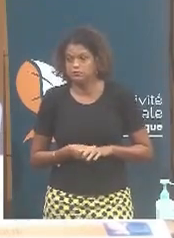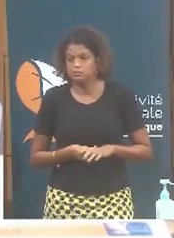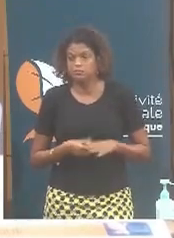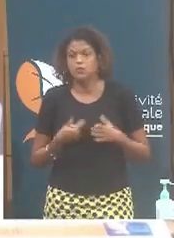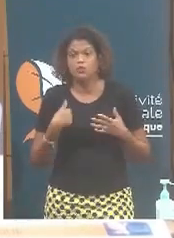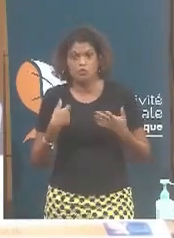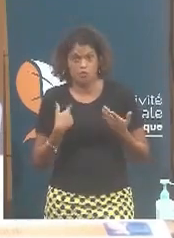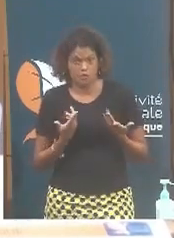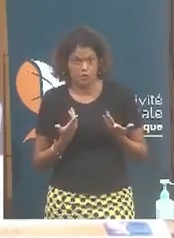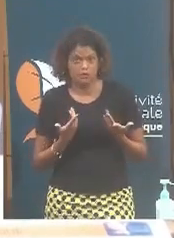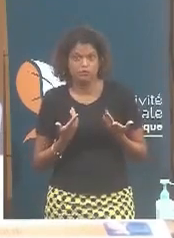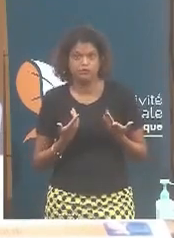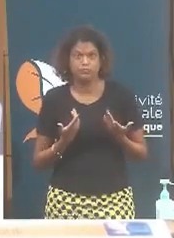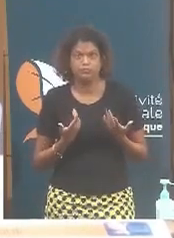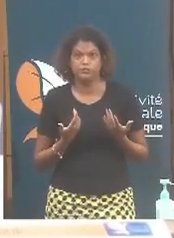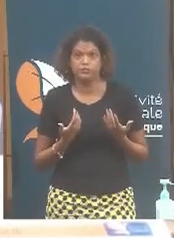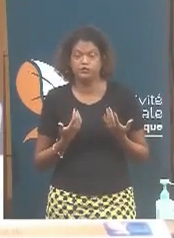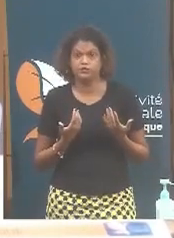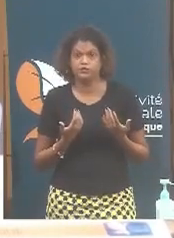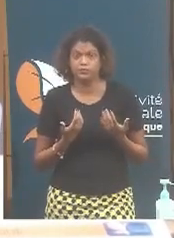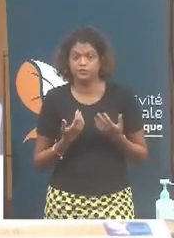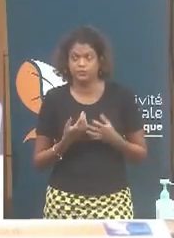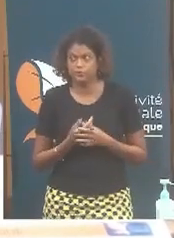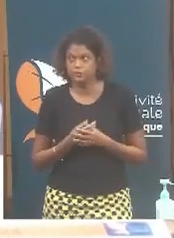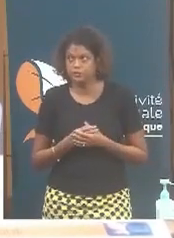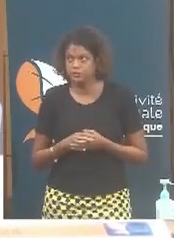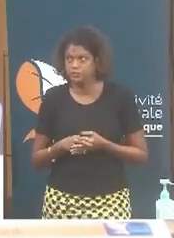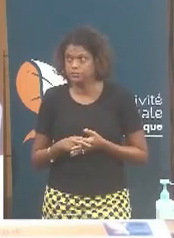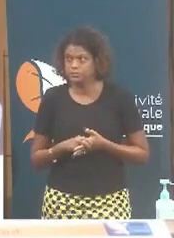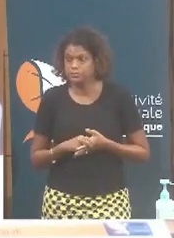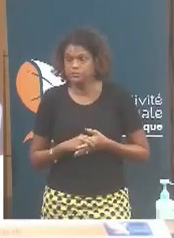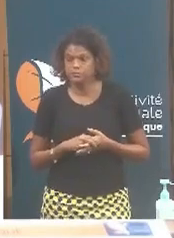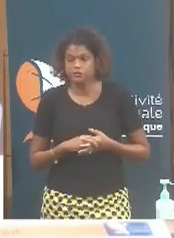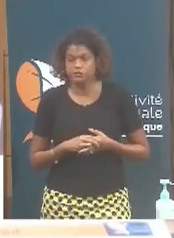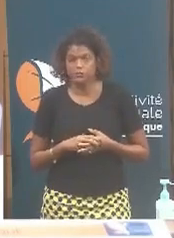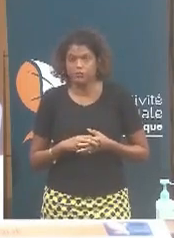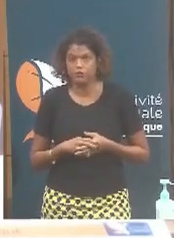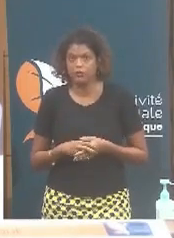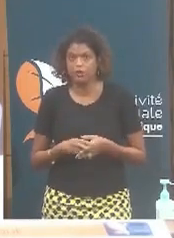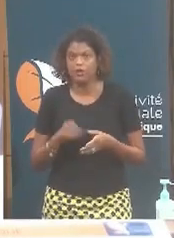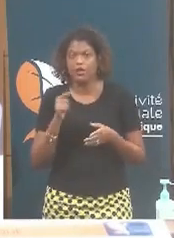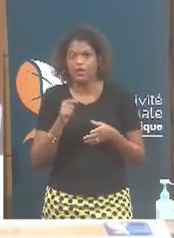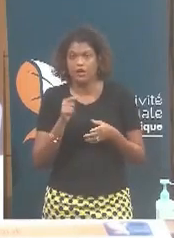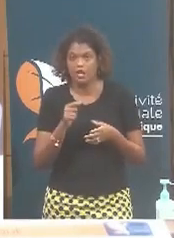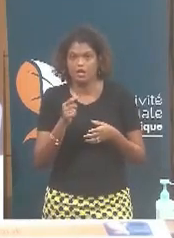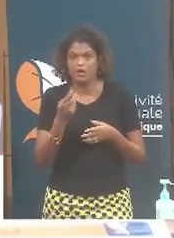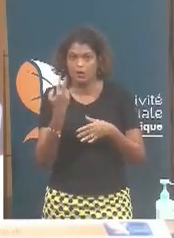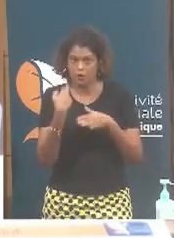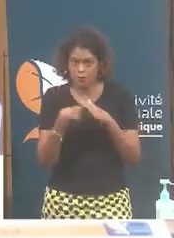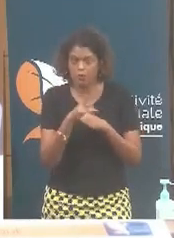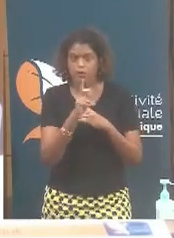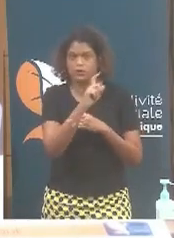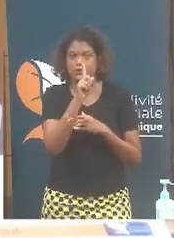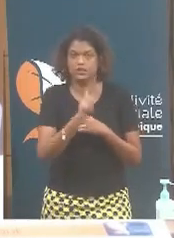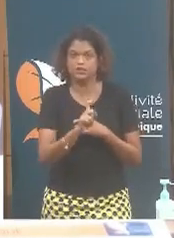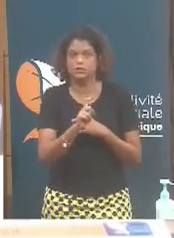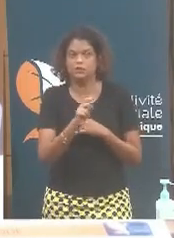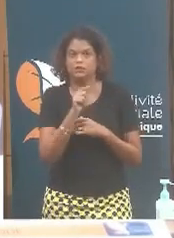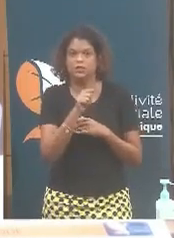termine, je vais laisser de la place pour mes collègues, je termine en reposant les questions. Est-ce que le